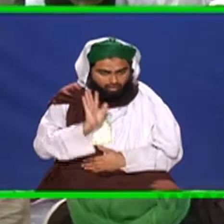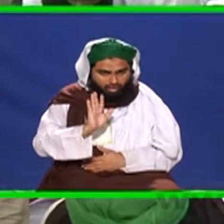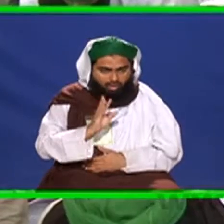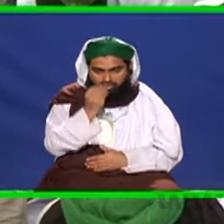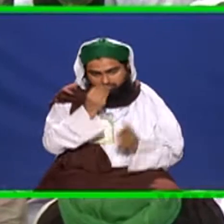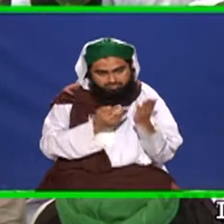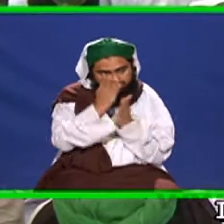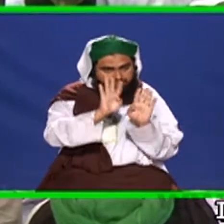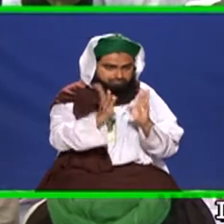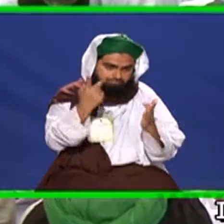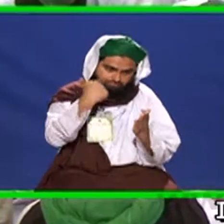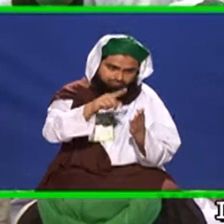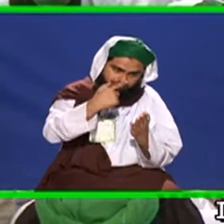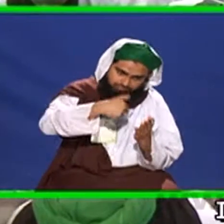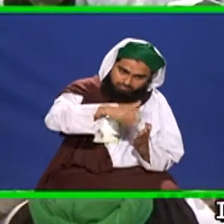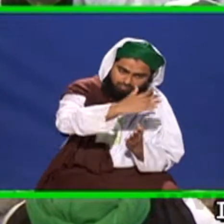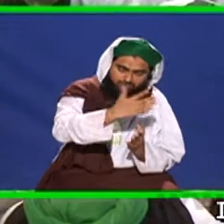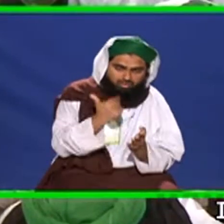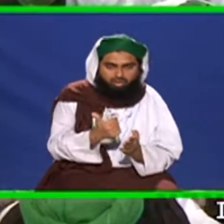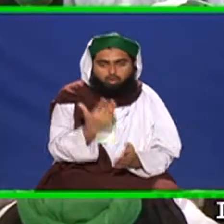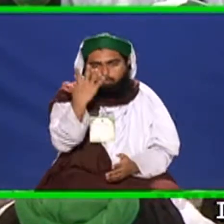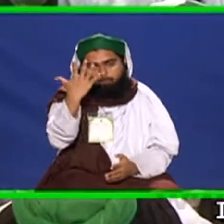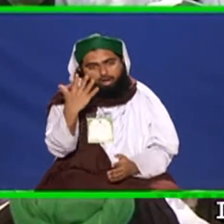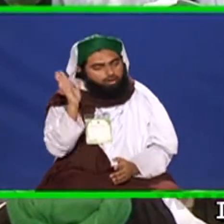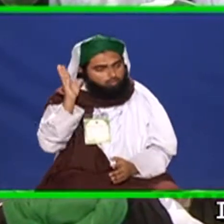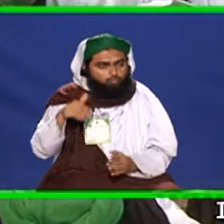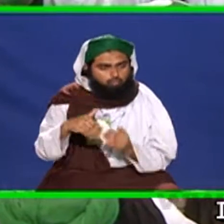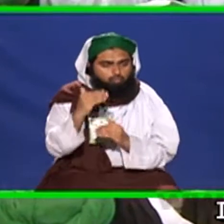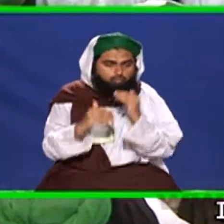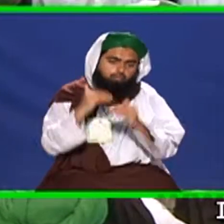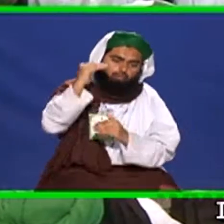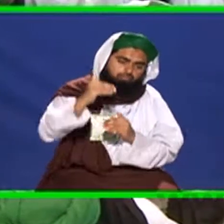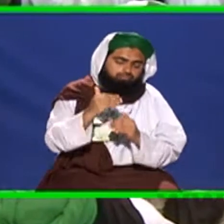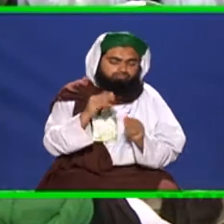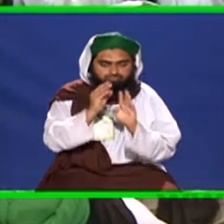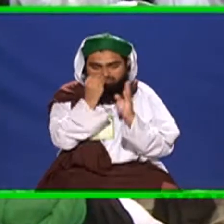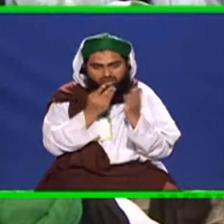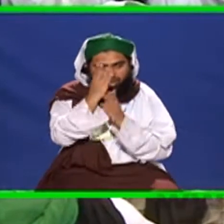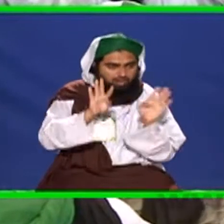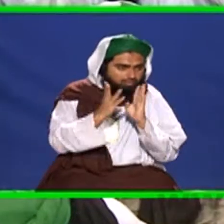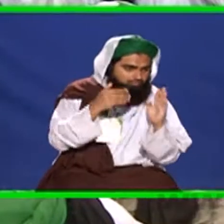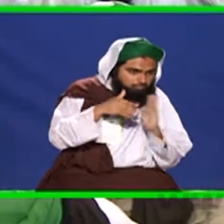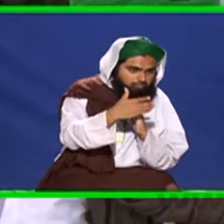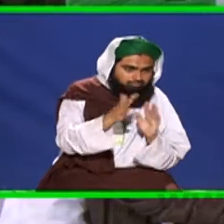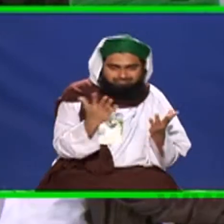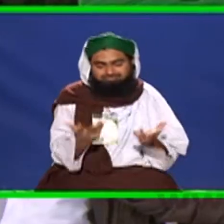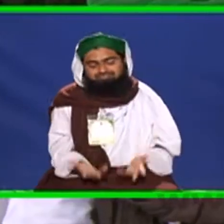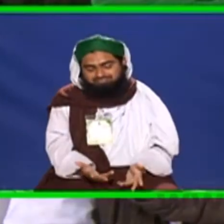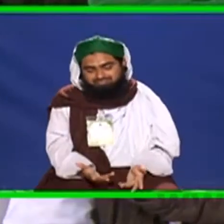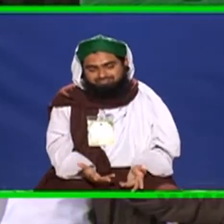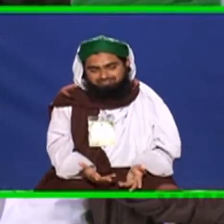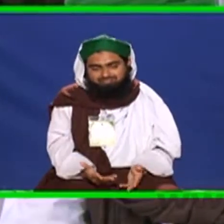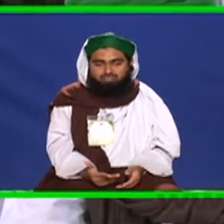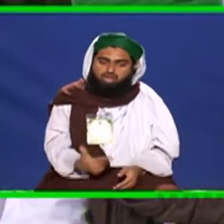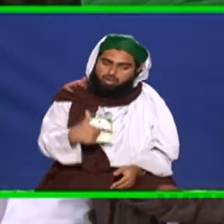4 ही दंदाने, 5 दंदाने हो गए तो जन्नत का दरवाजा नहीं खुल सकेगा। तो 7 बार या बारी